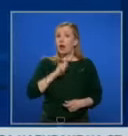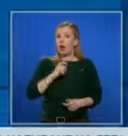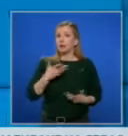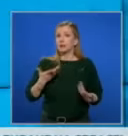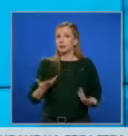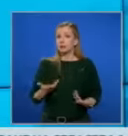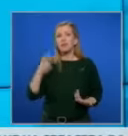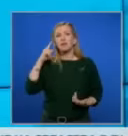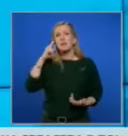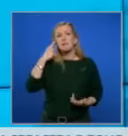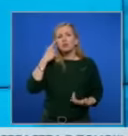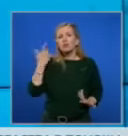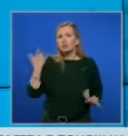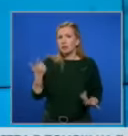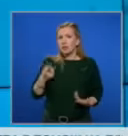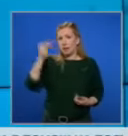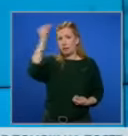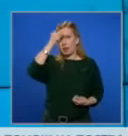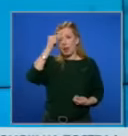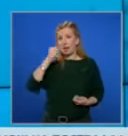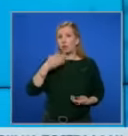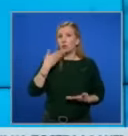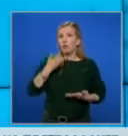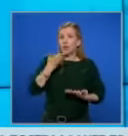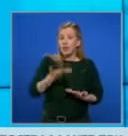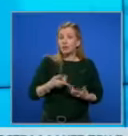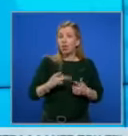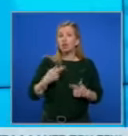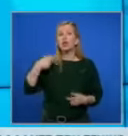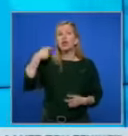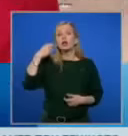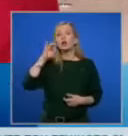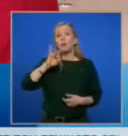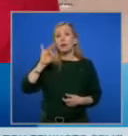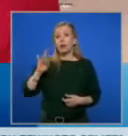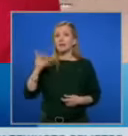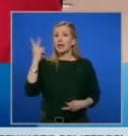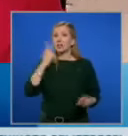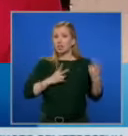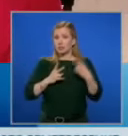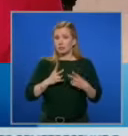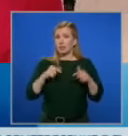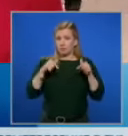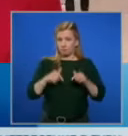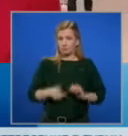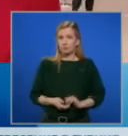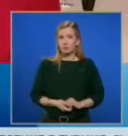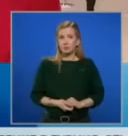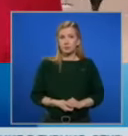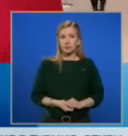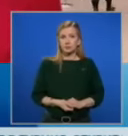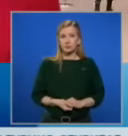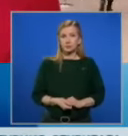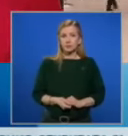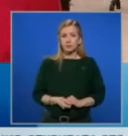на България, представени от Румен Радев, и как Брюксел посрещна Володимир Зеленски, ще научим от кореспондента ни Десислава Апостолова. Деси.